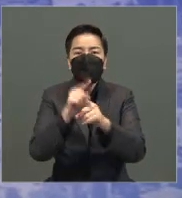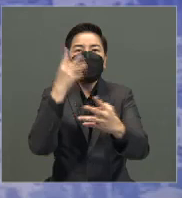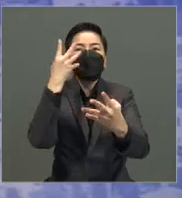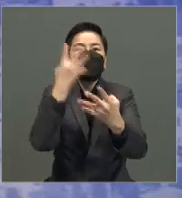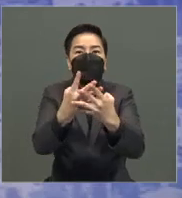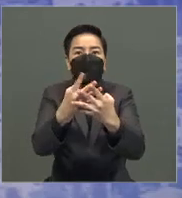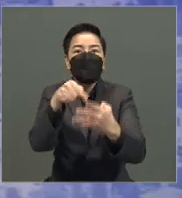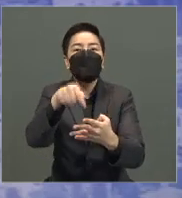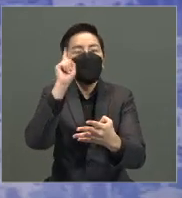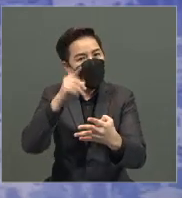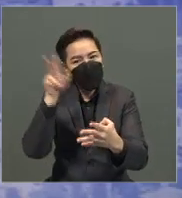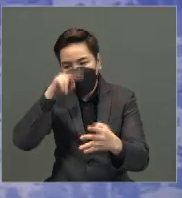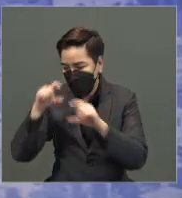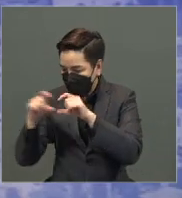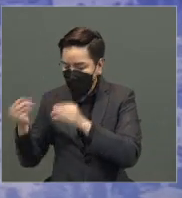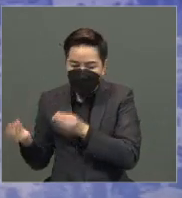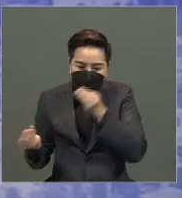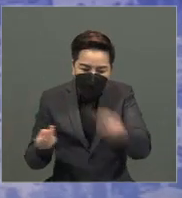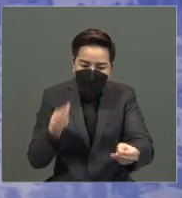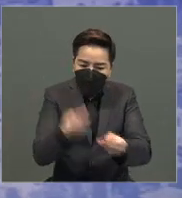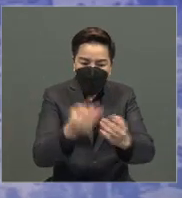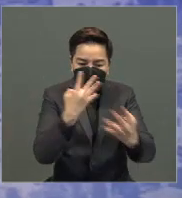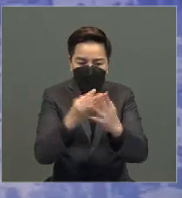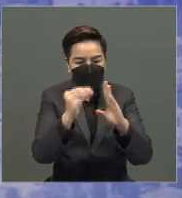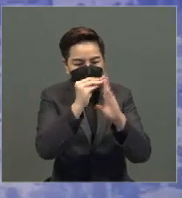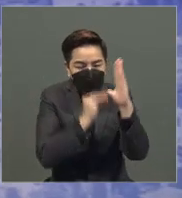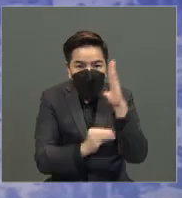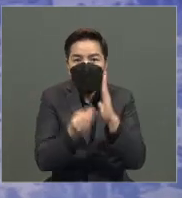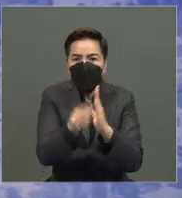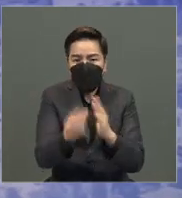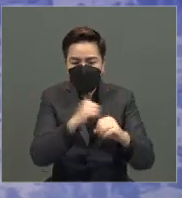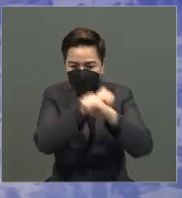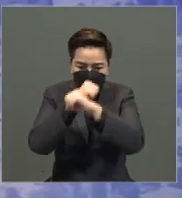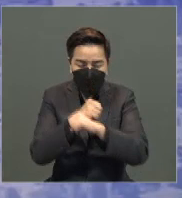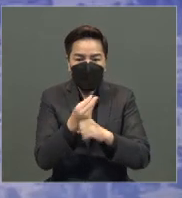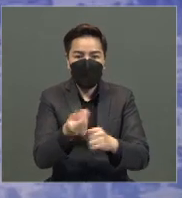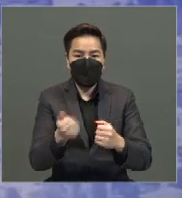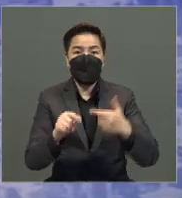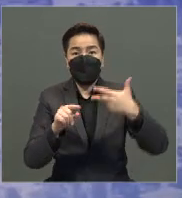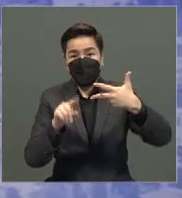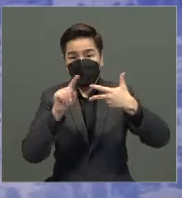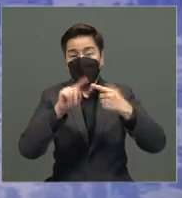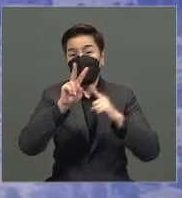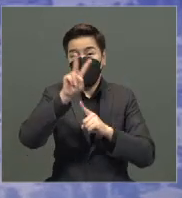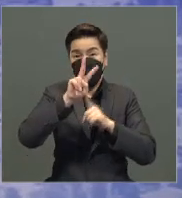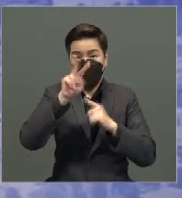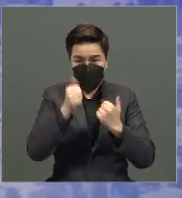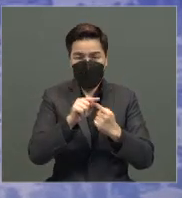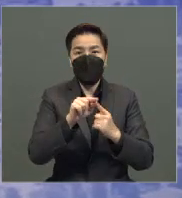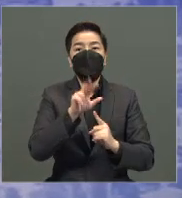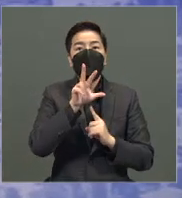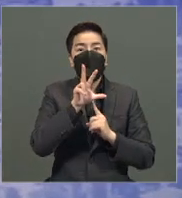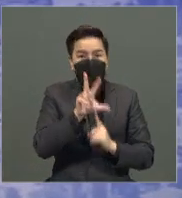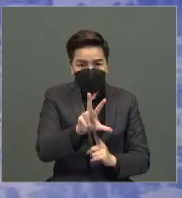อย่างนี้เราก็จำเป็นจะต้องจัดหาวัคซีนเพื่อไปเสริมเพื่อควบคุมโรคให้ได้ดียิ่งขึ้นอันนี้คือประการที่สองนะครับประการที่ส